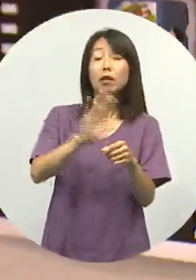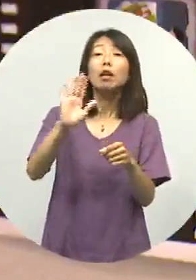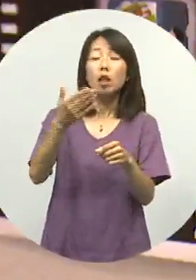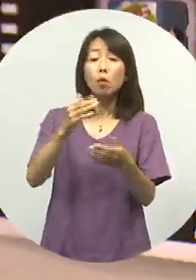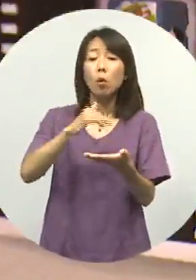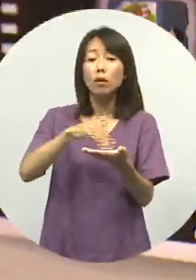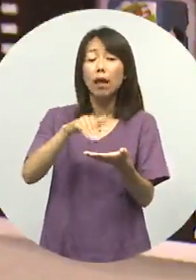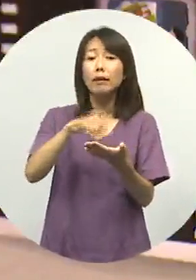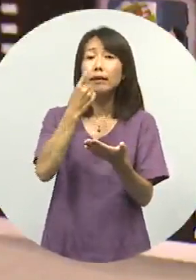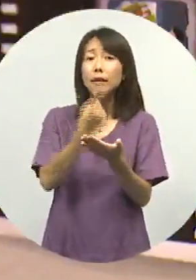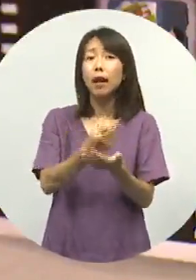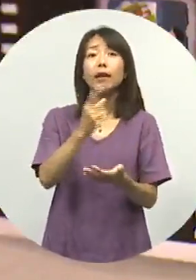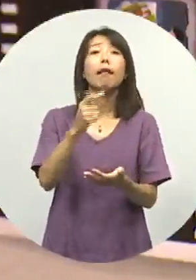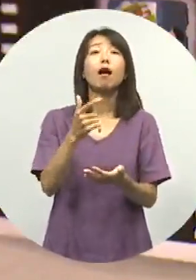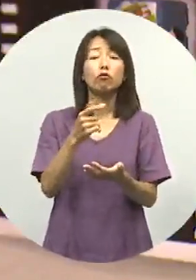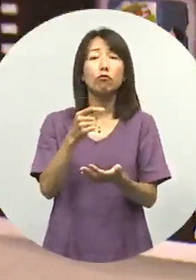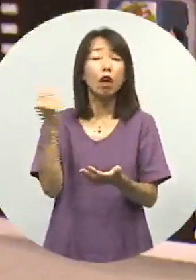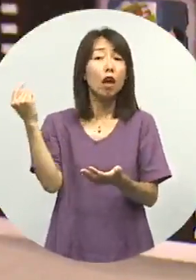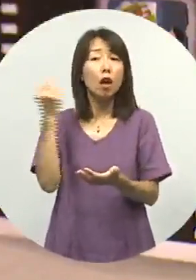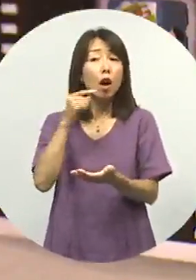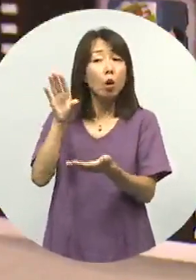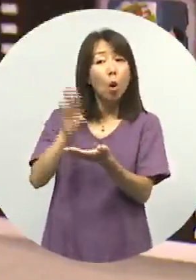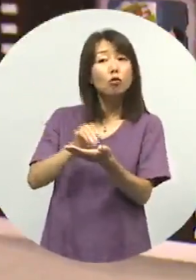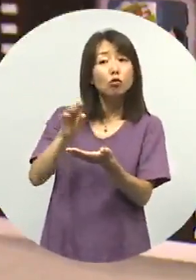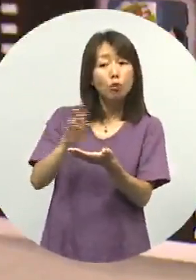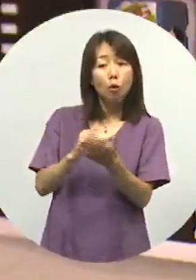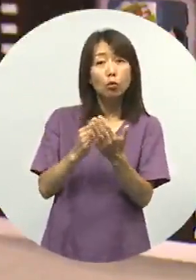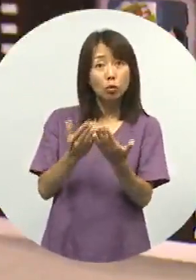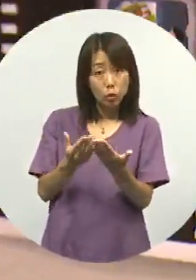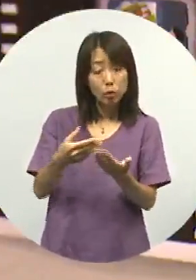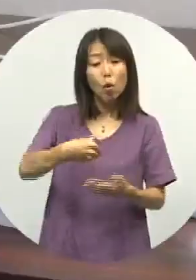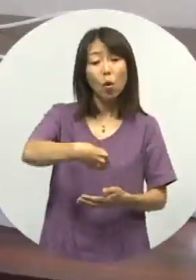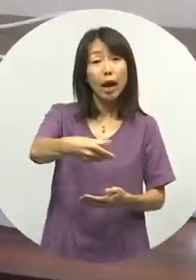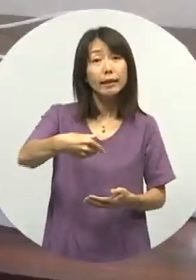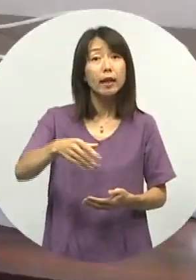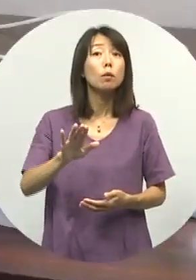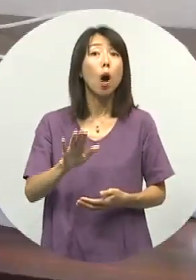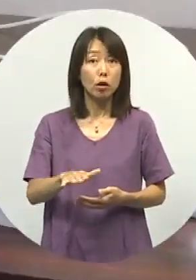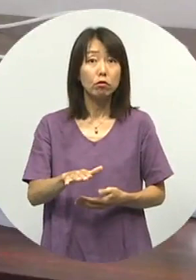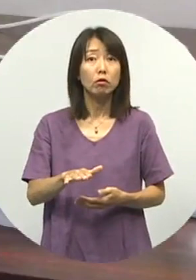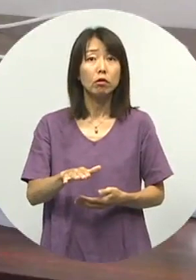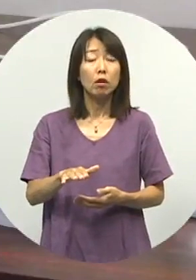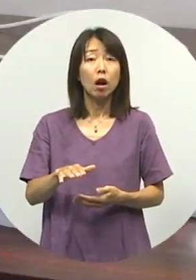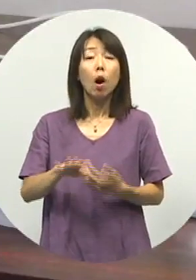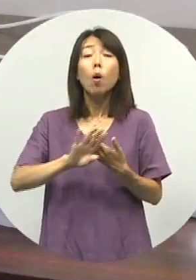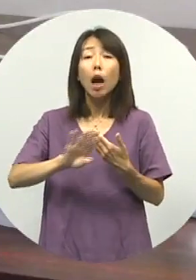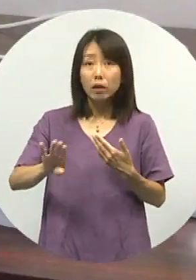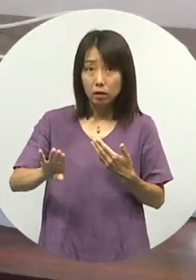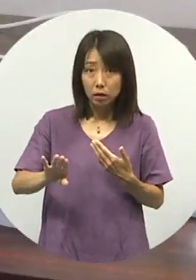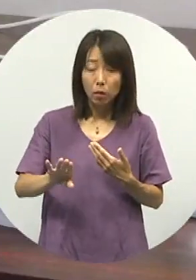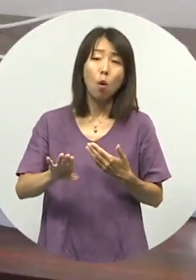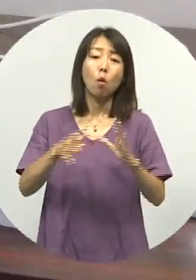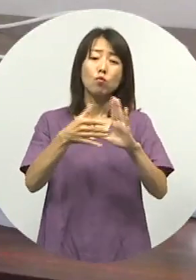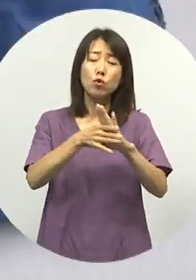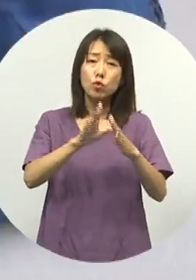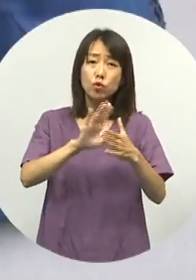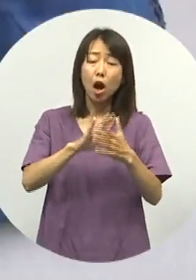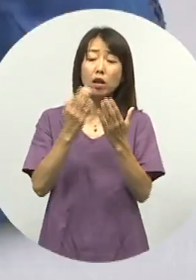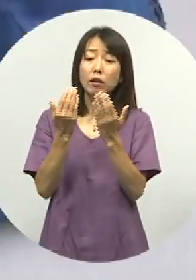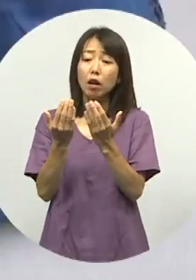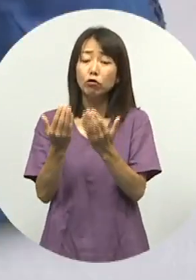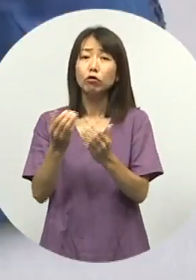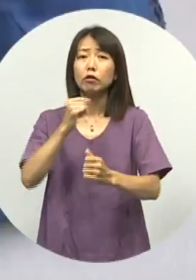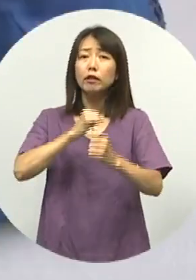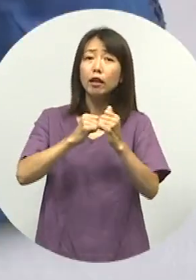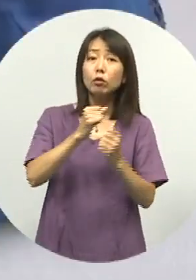て録音図書も貸し出ししております。その他、文化活動から、学習活動までいろい